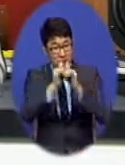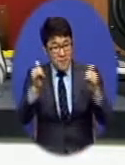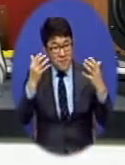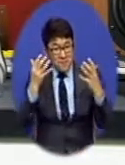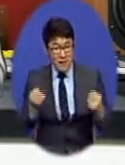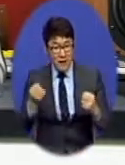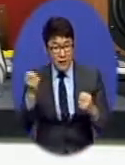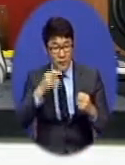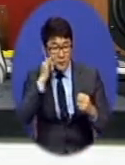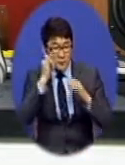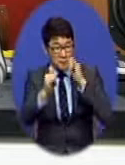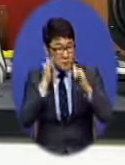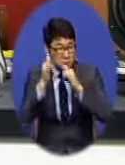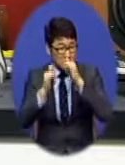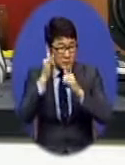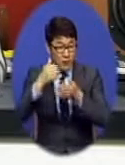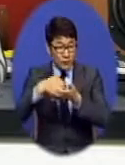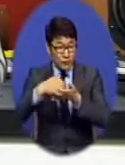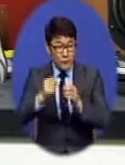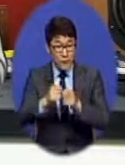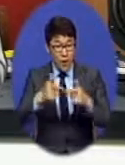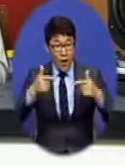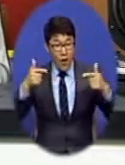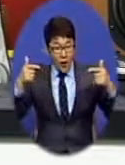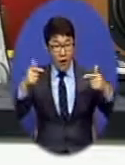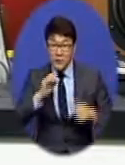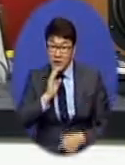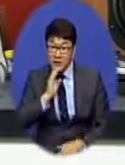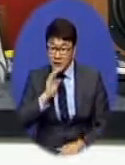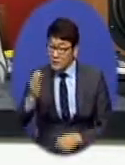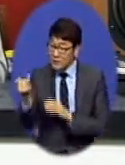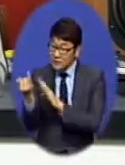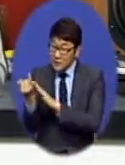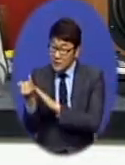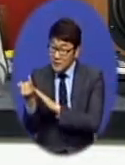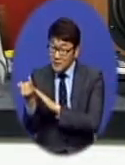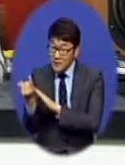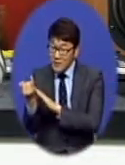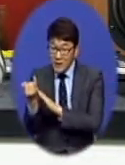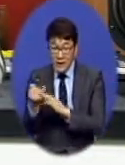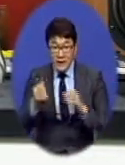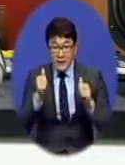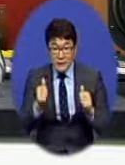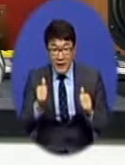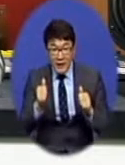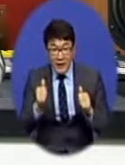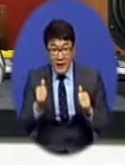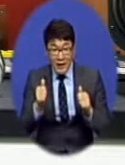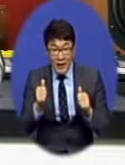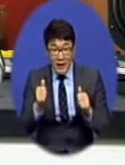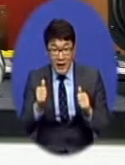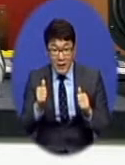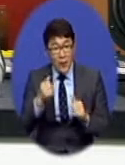시청자들의 참여하는 횟수가 더 늘어난다고 봐야죠. 자, 그러면 다은 씨. 우리 네. 저 시청자 네. 심사 멘트 좀 한번